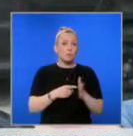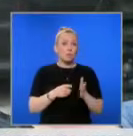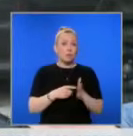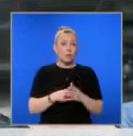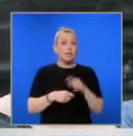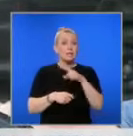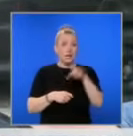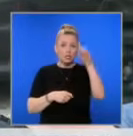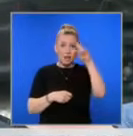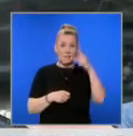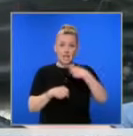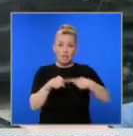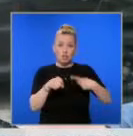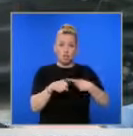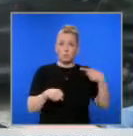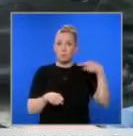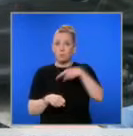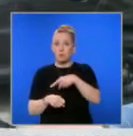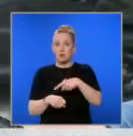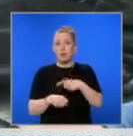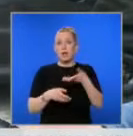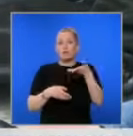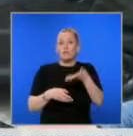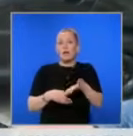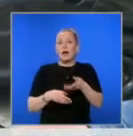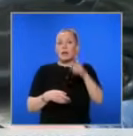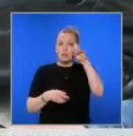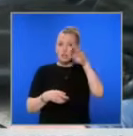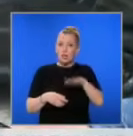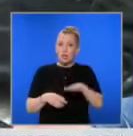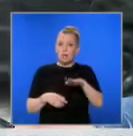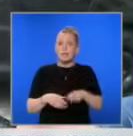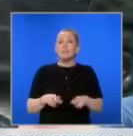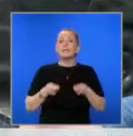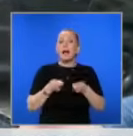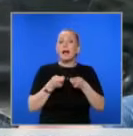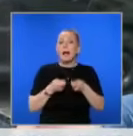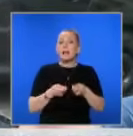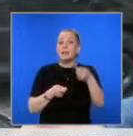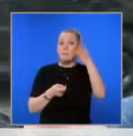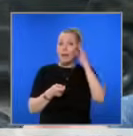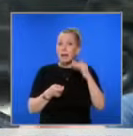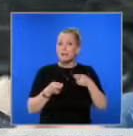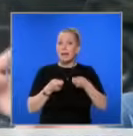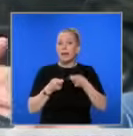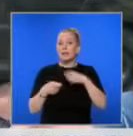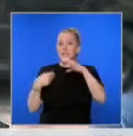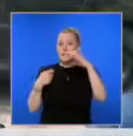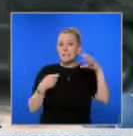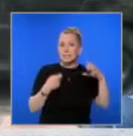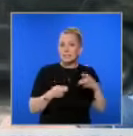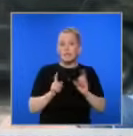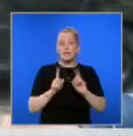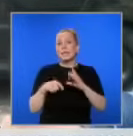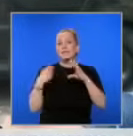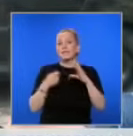му е посегнала и това е дъщеря му. Е, с цел е накарала, майката е накарала дъщерята да снима. Обаче не е